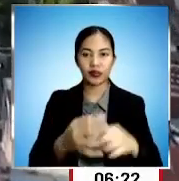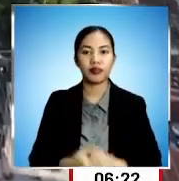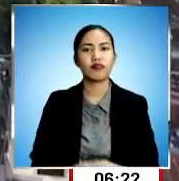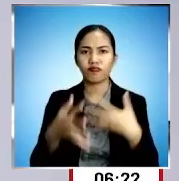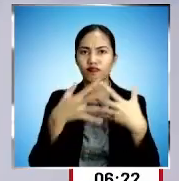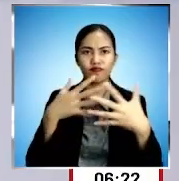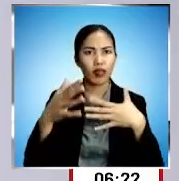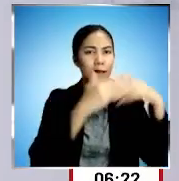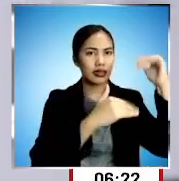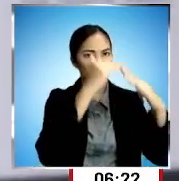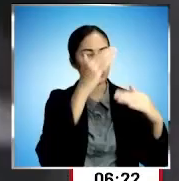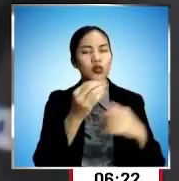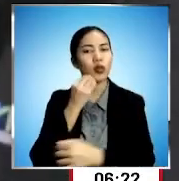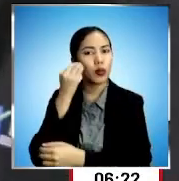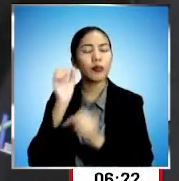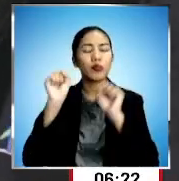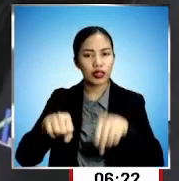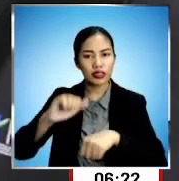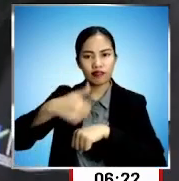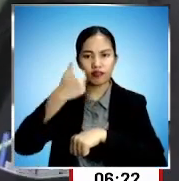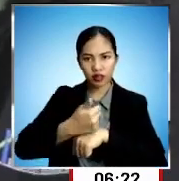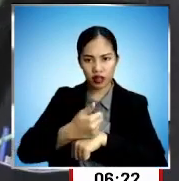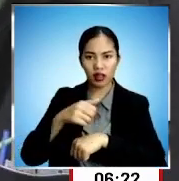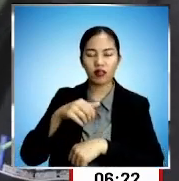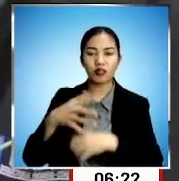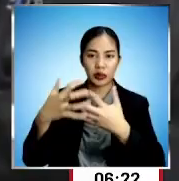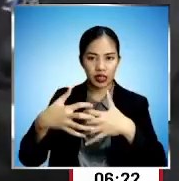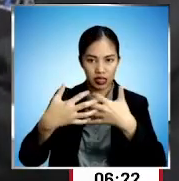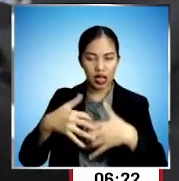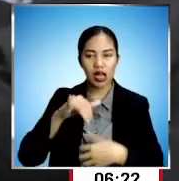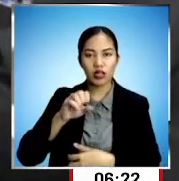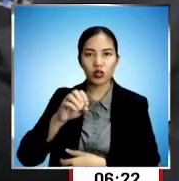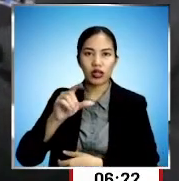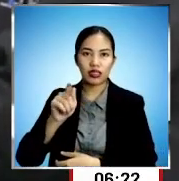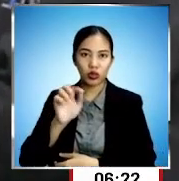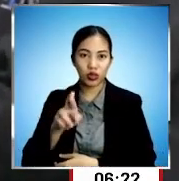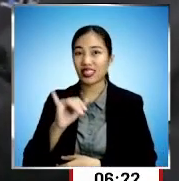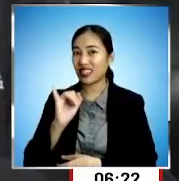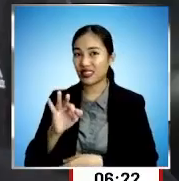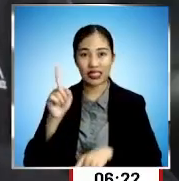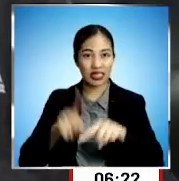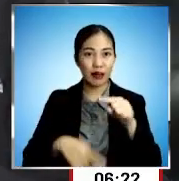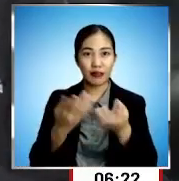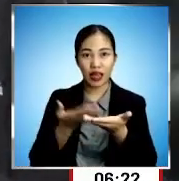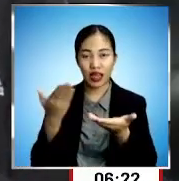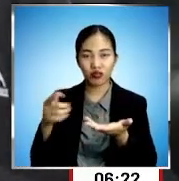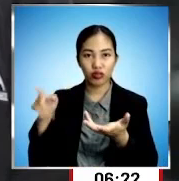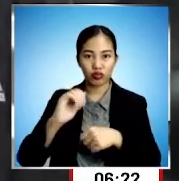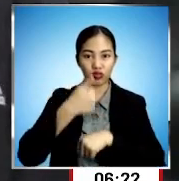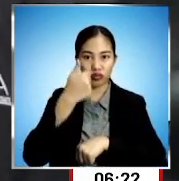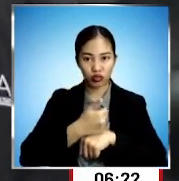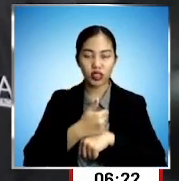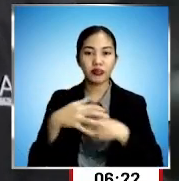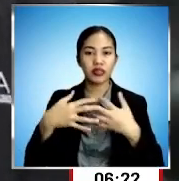raw lagyan ng seismic isolator. Payo naman ni engineer sa mga hindi pa kayang magpalagay ng seismic isolator. Yung building mo dapat